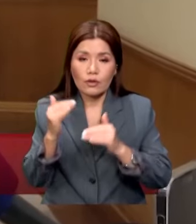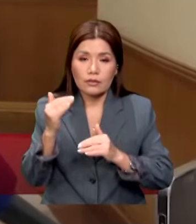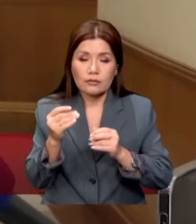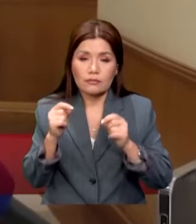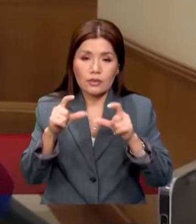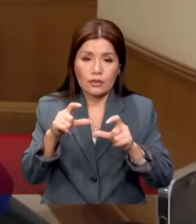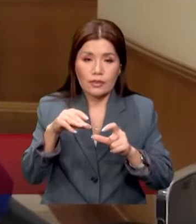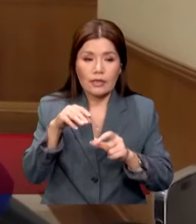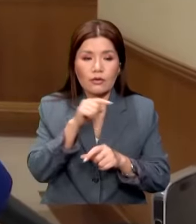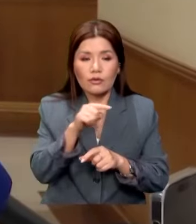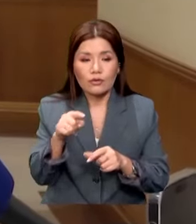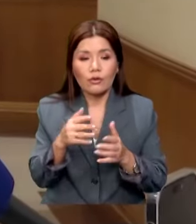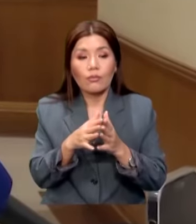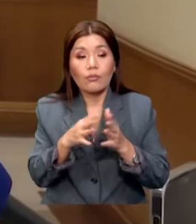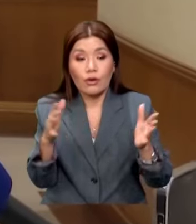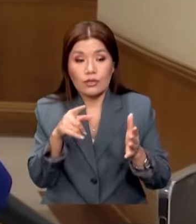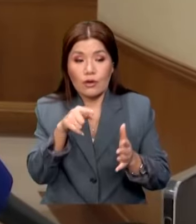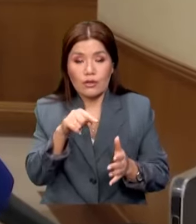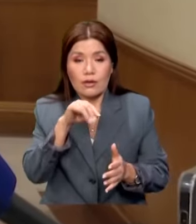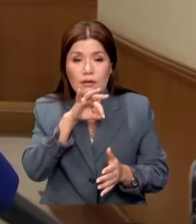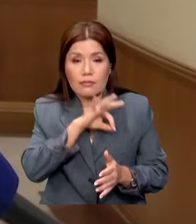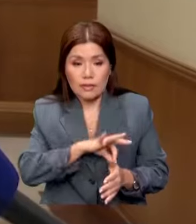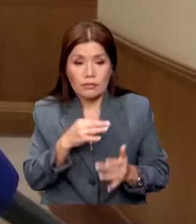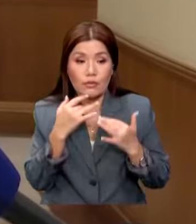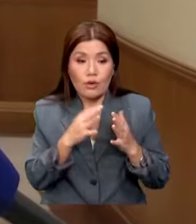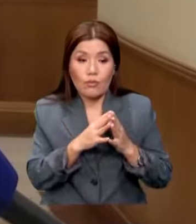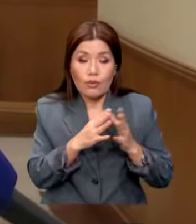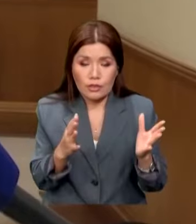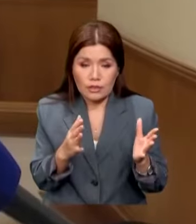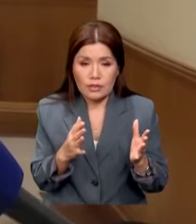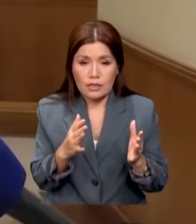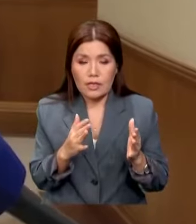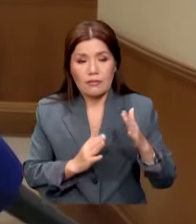тарифа в тех категориях, когда ресурс будет потребляться сверх лимитов.